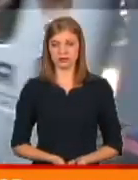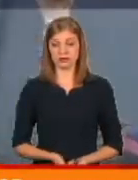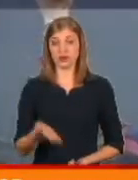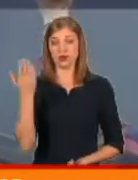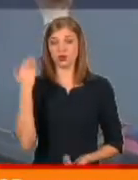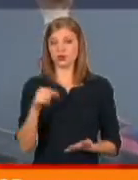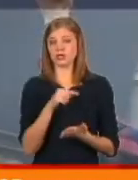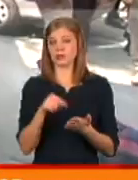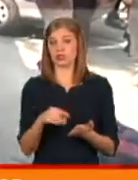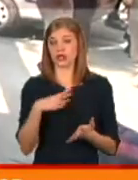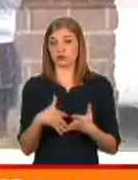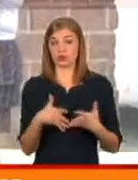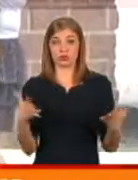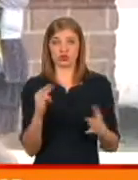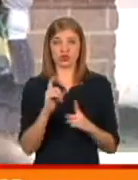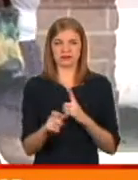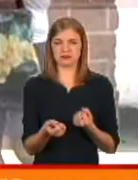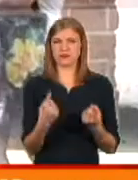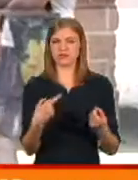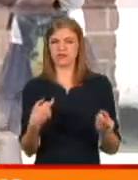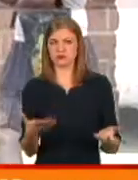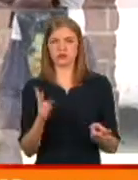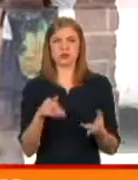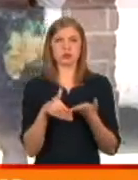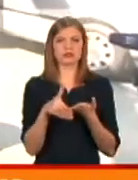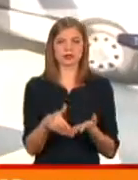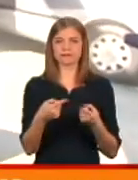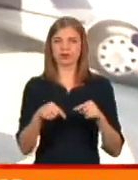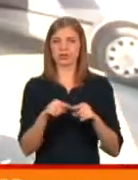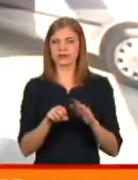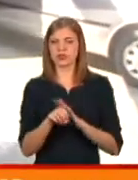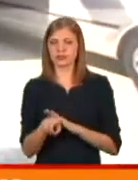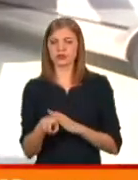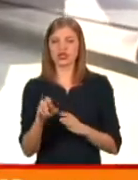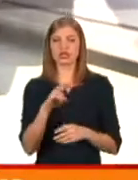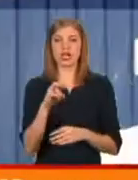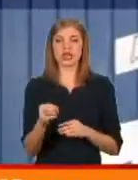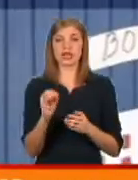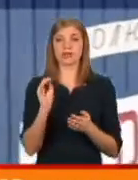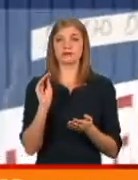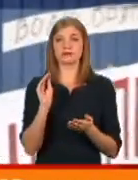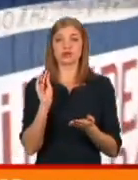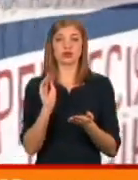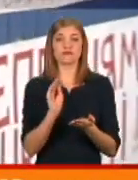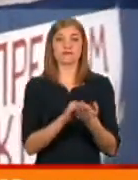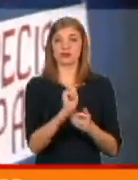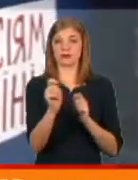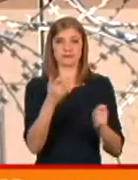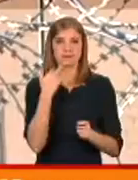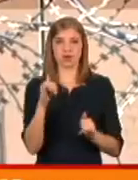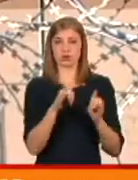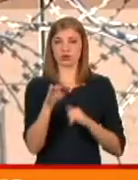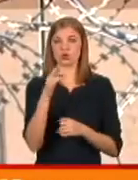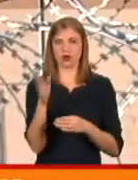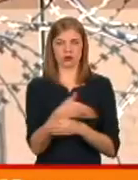Тоді питань було більше, ніж відповідей. Звідки зброя, хто сприяв їм у організації втечі. Проте поставити їх було нікому.